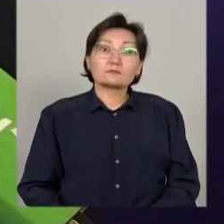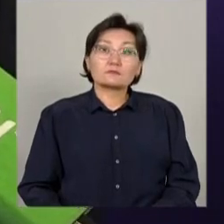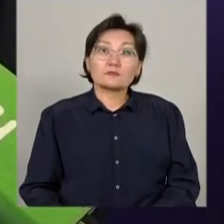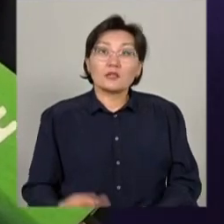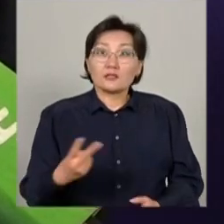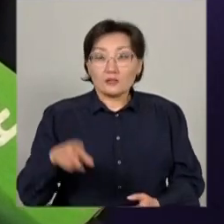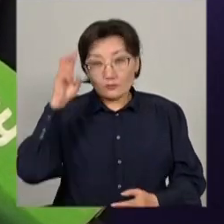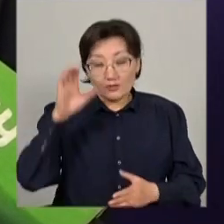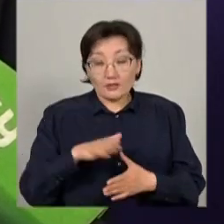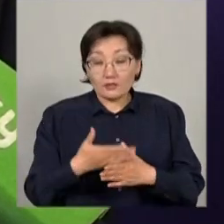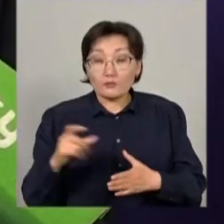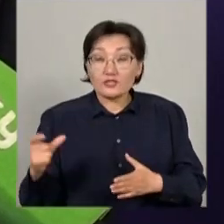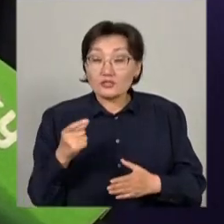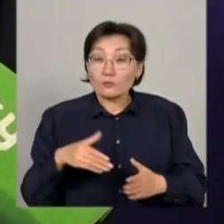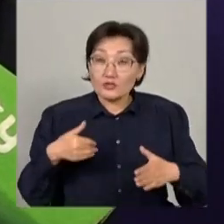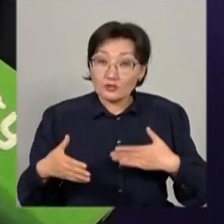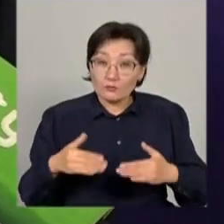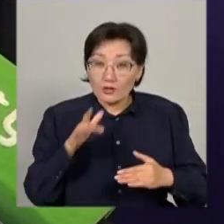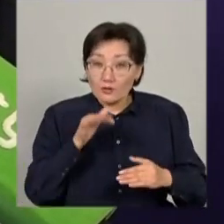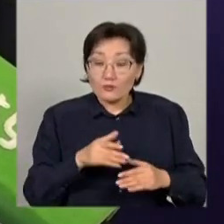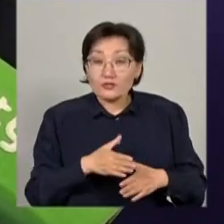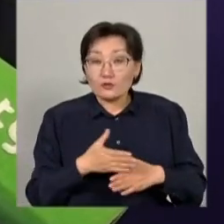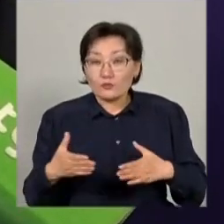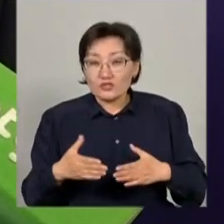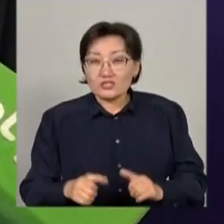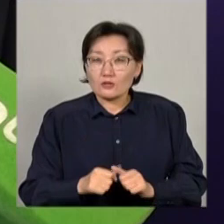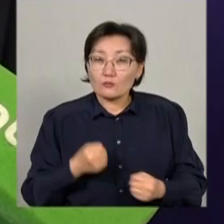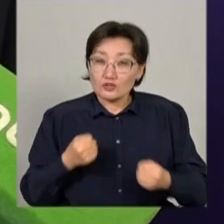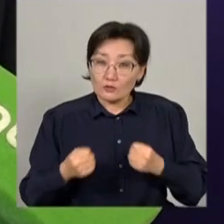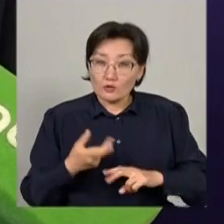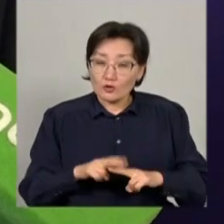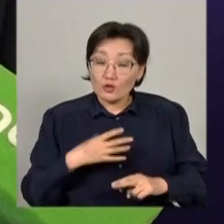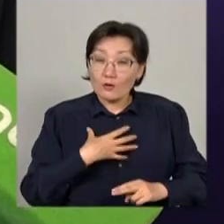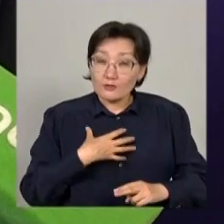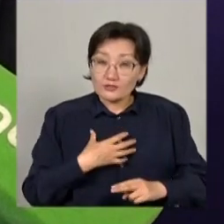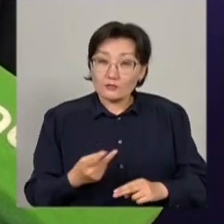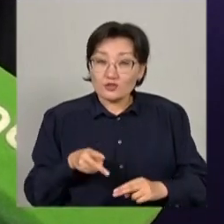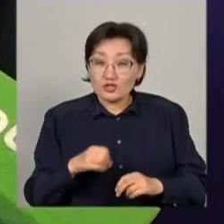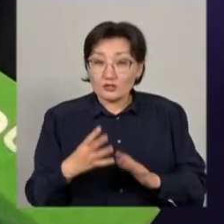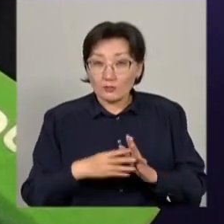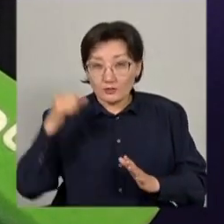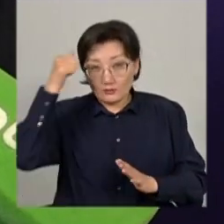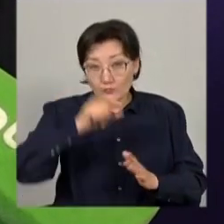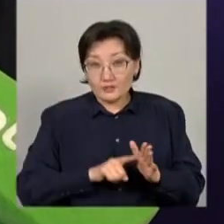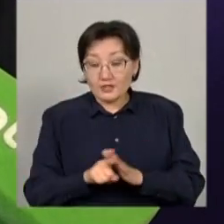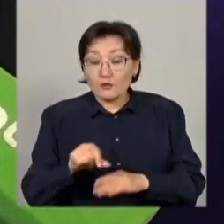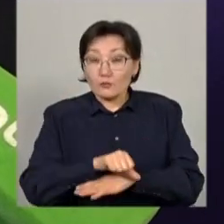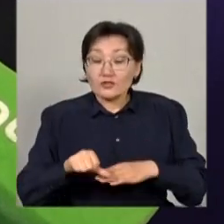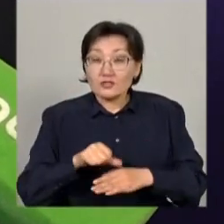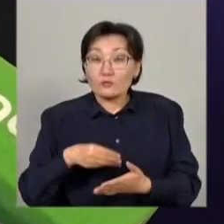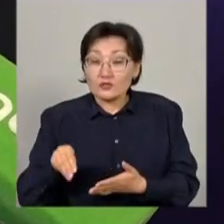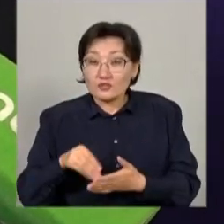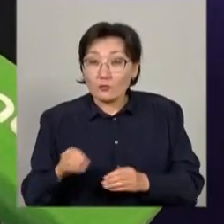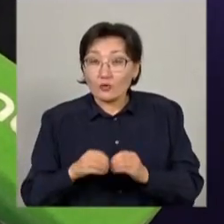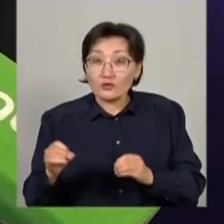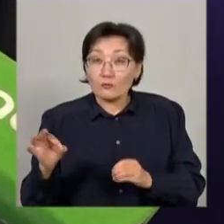Екі ел арасындағы экономикалық байланыс уақыт өткен сайын нығайып келеді. Және бұл өте маңызды. 2019 жылдан бастап экспорт үлесі 10 есе